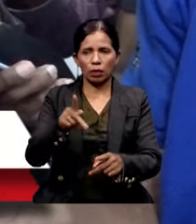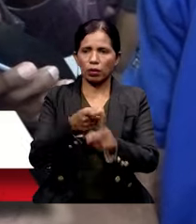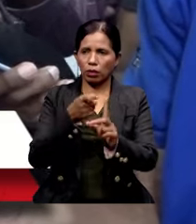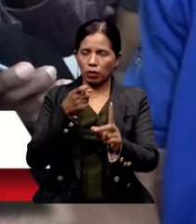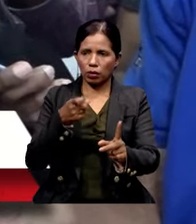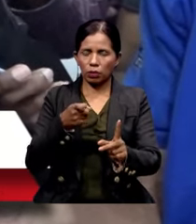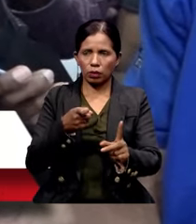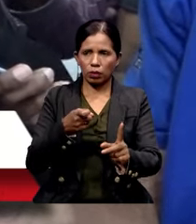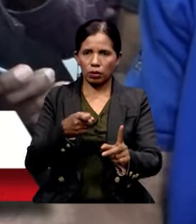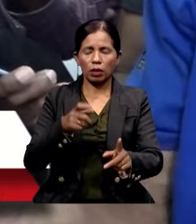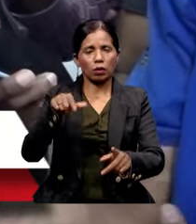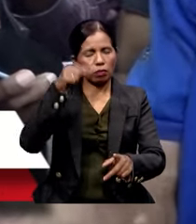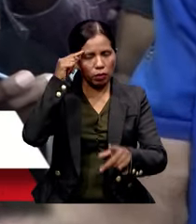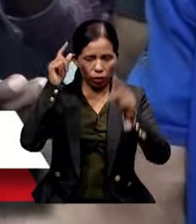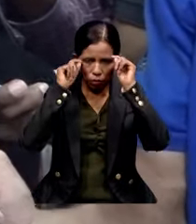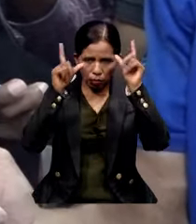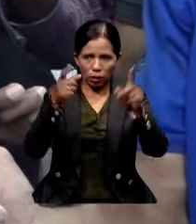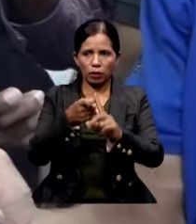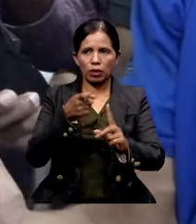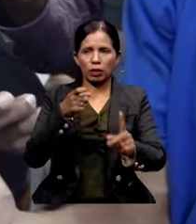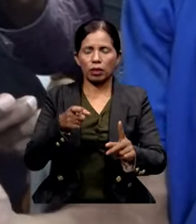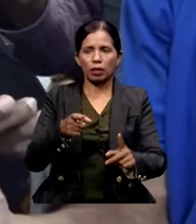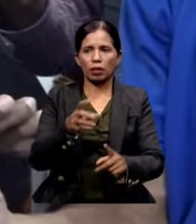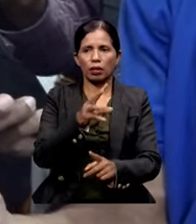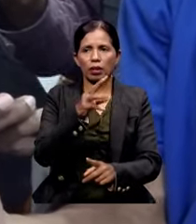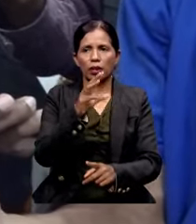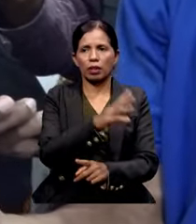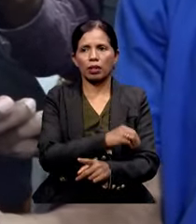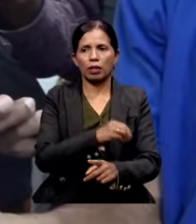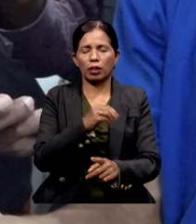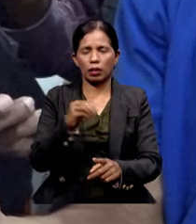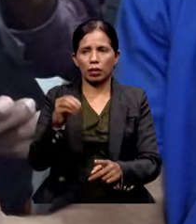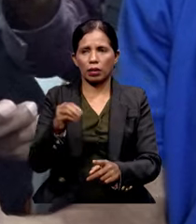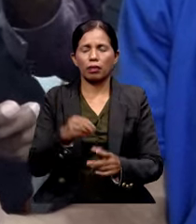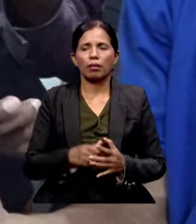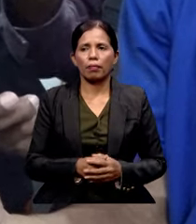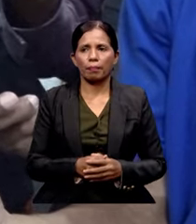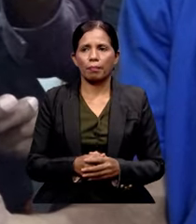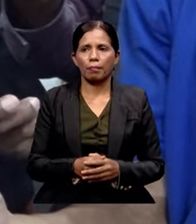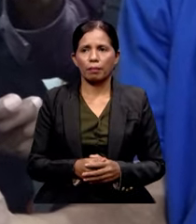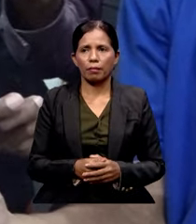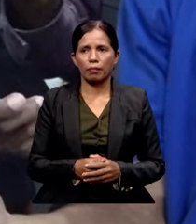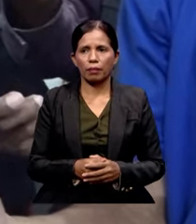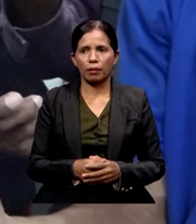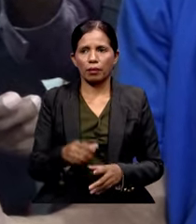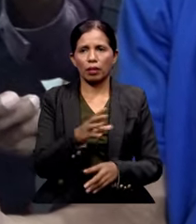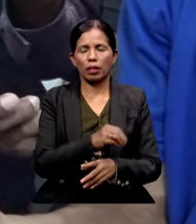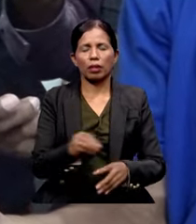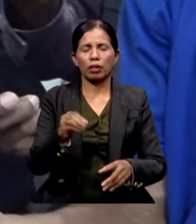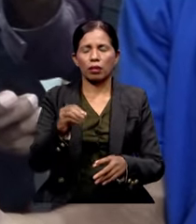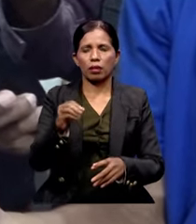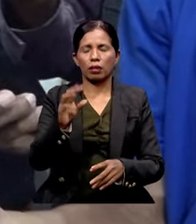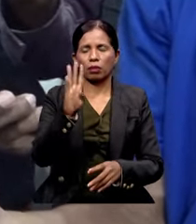kunjungan Timor Leste khususnya dari Menteri muda seni budaya ee ee seni menteri muda olahraga dan